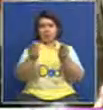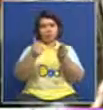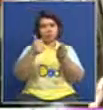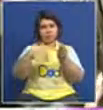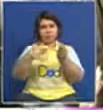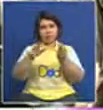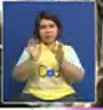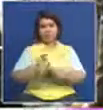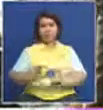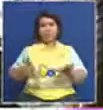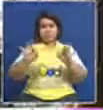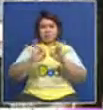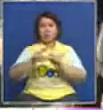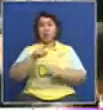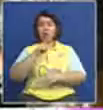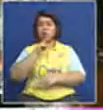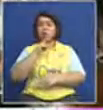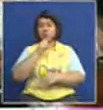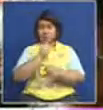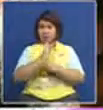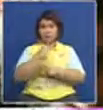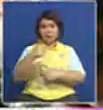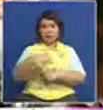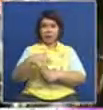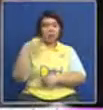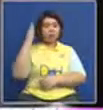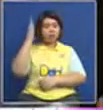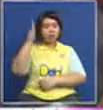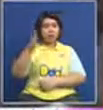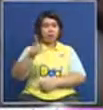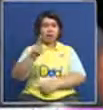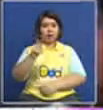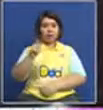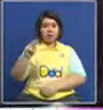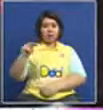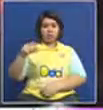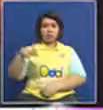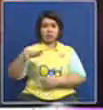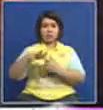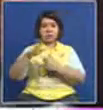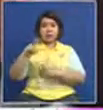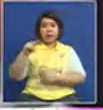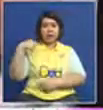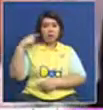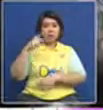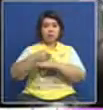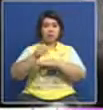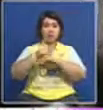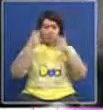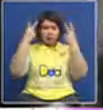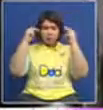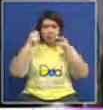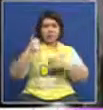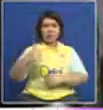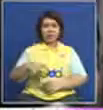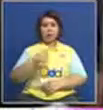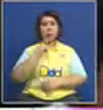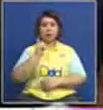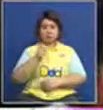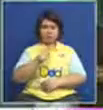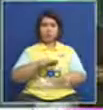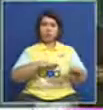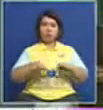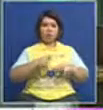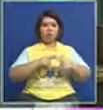มีโอกาสได้รับตำแหน่งประธานาธิบดีเมียนมาในอนาคตได้ถึงแม้ว่านางซูจีจะประกาศความพร้อมที่จะรับตำแหน่งก็ต